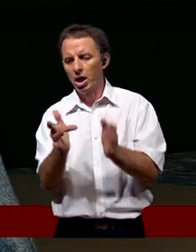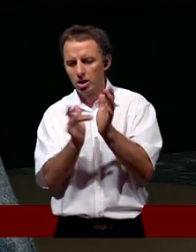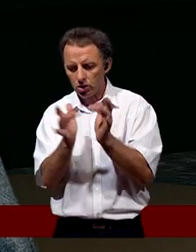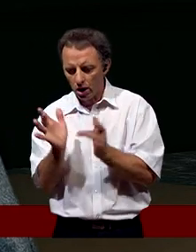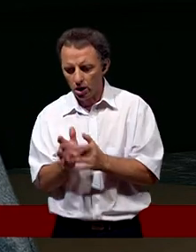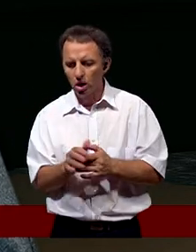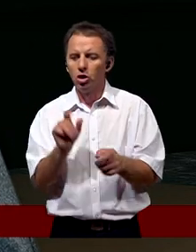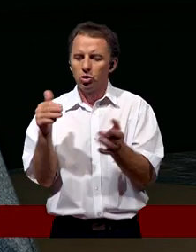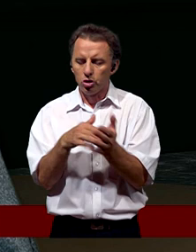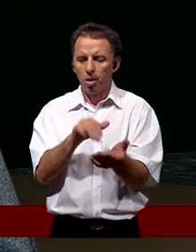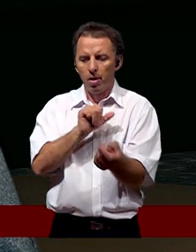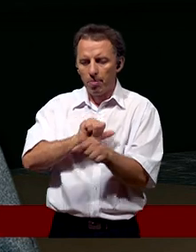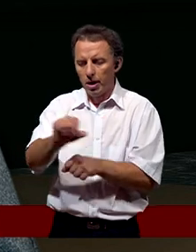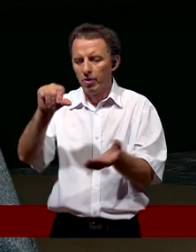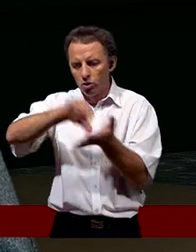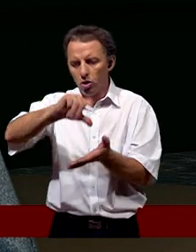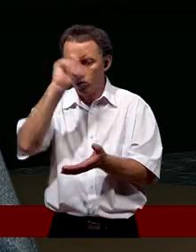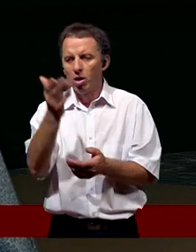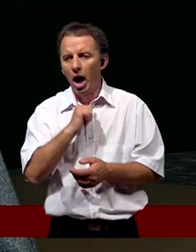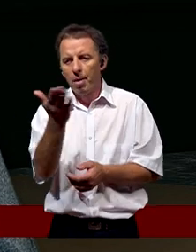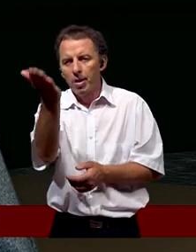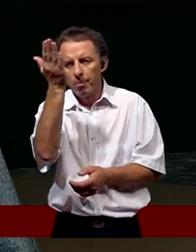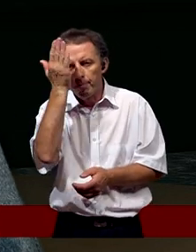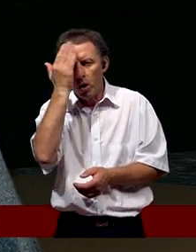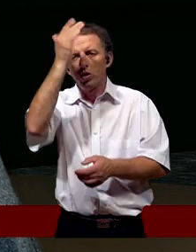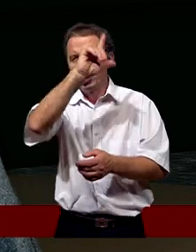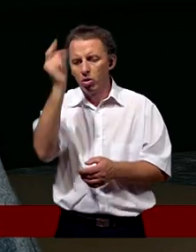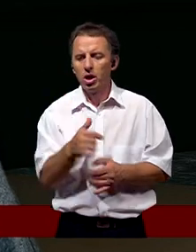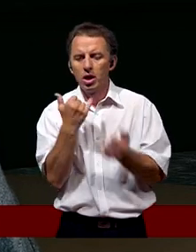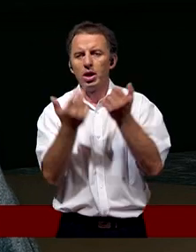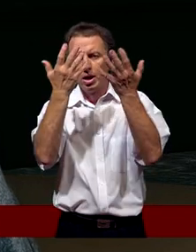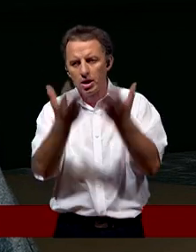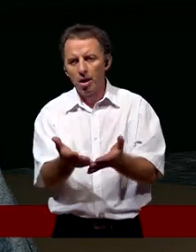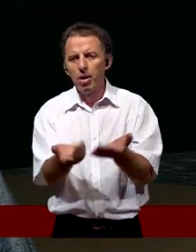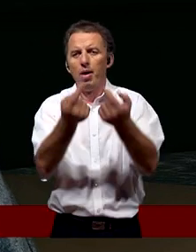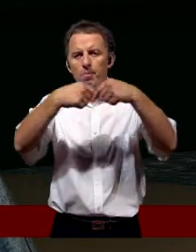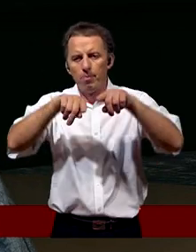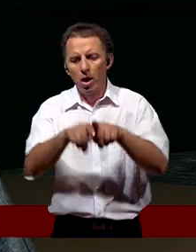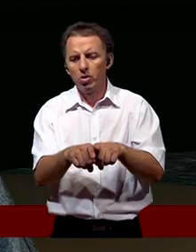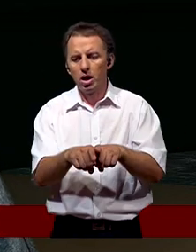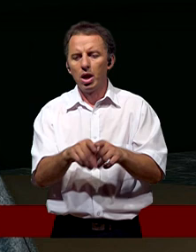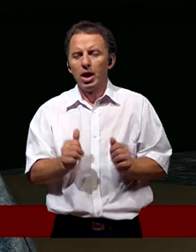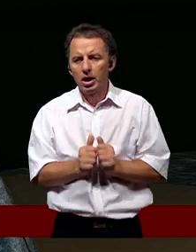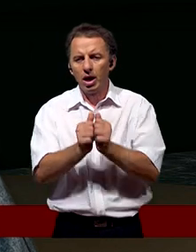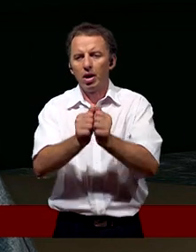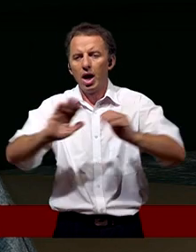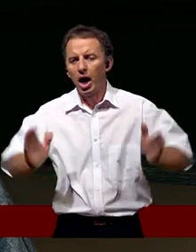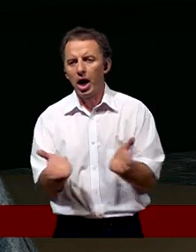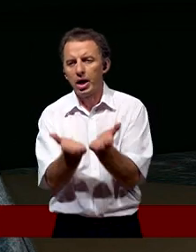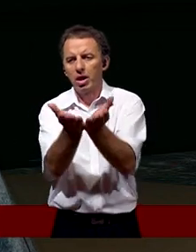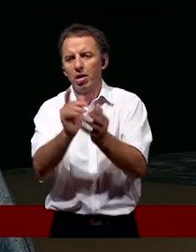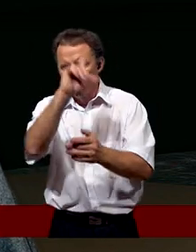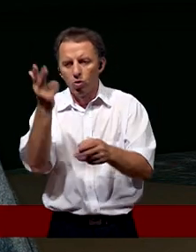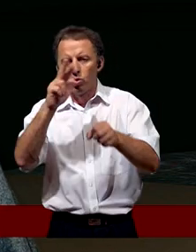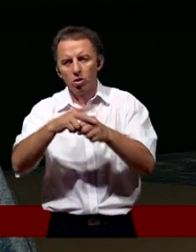Jezus, trzeba być wśród tych ludzi, żeby ich poznać. Mhm. Więc jeżeli my chcemy pełnić pewne, nie wiem, działania charytatywne